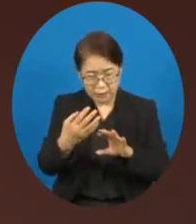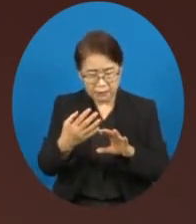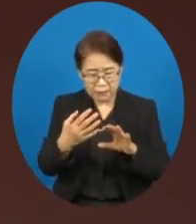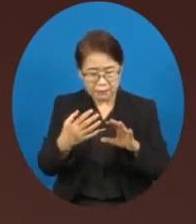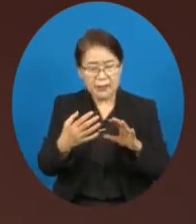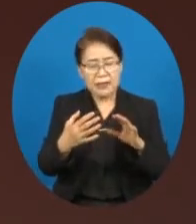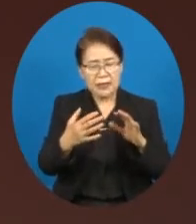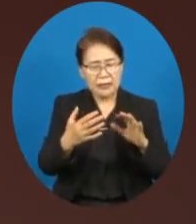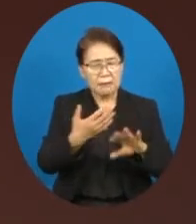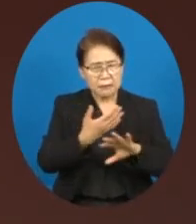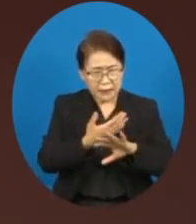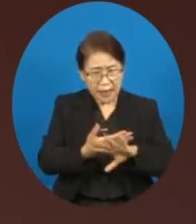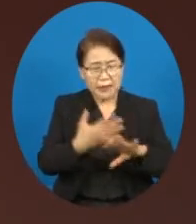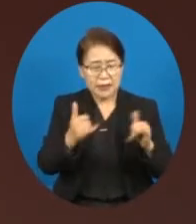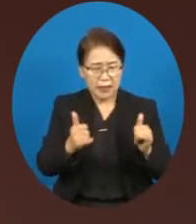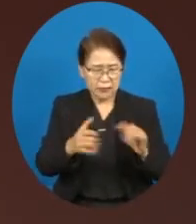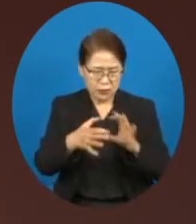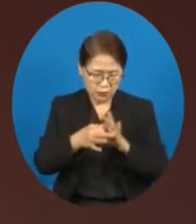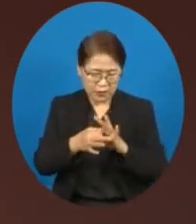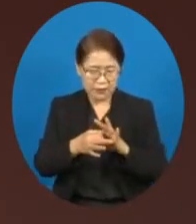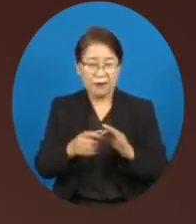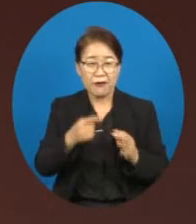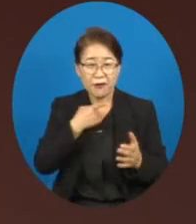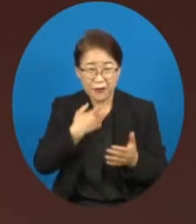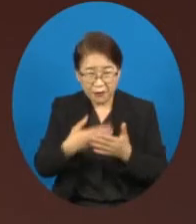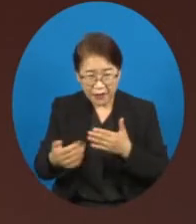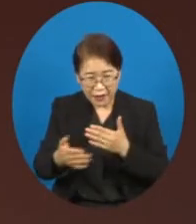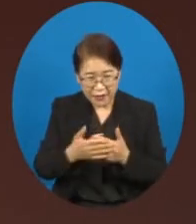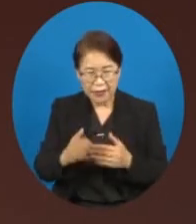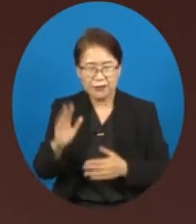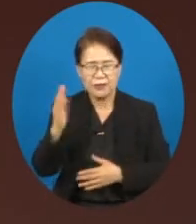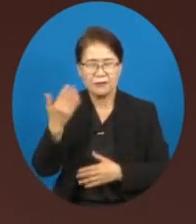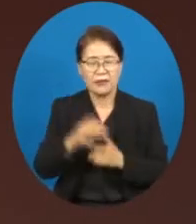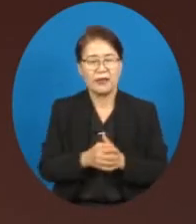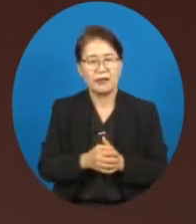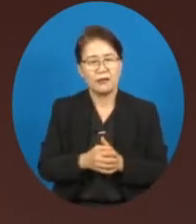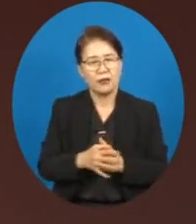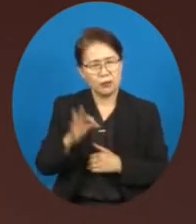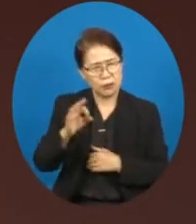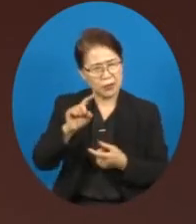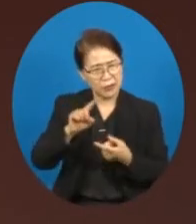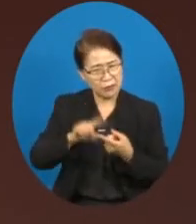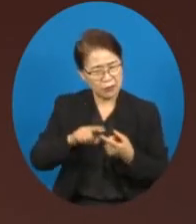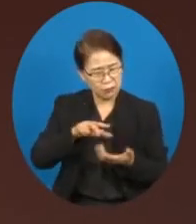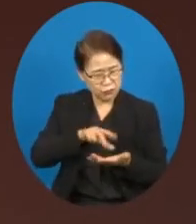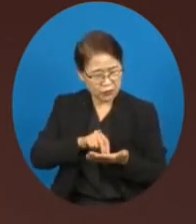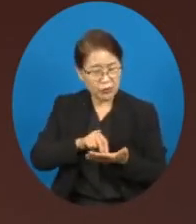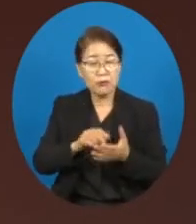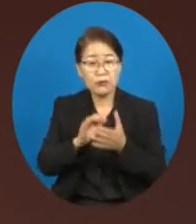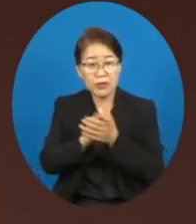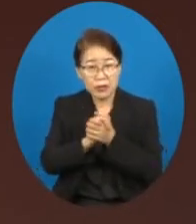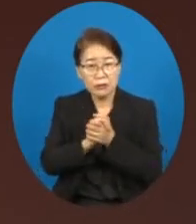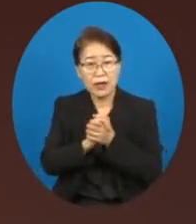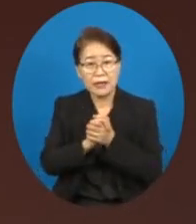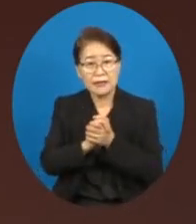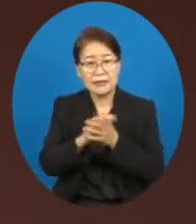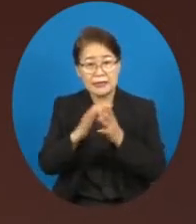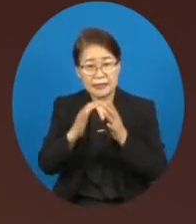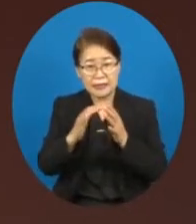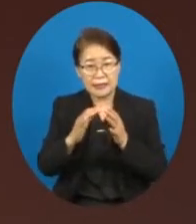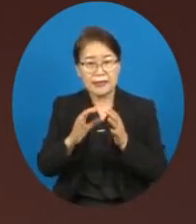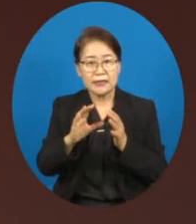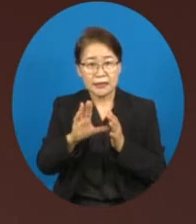거예요. 여러분이 재정의 문제를 놓고 기도하는 분이 많이 계시는데요, 여러분 재정의 문제를 놓고 기도할